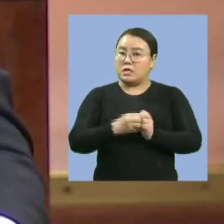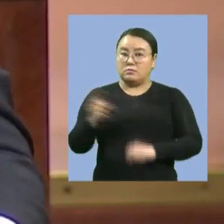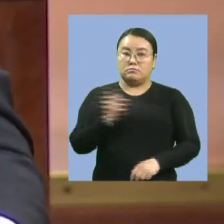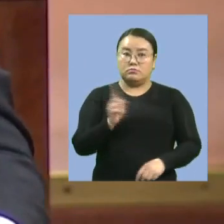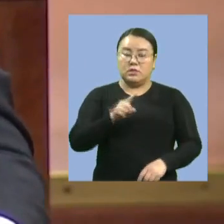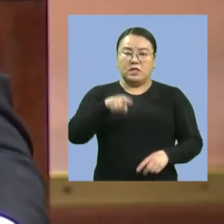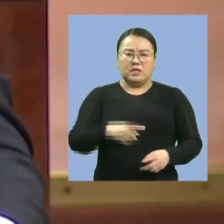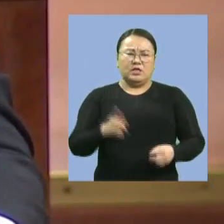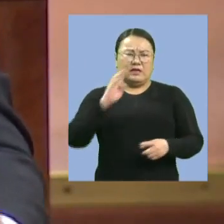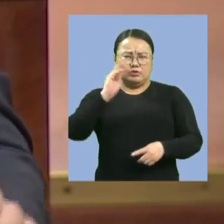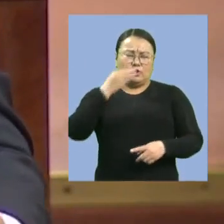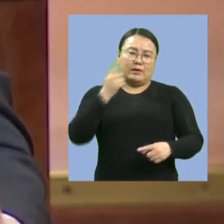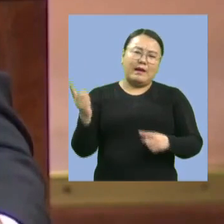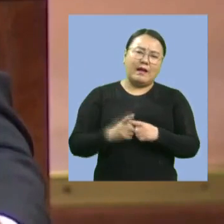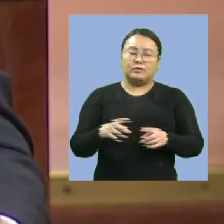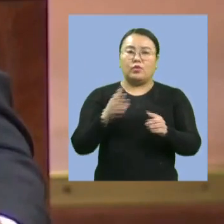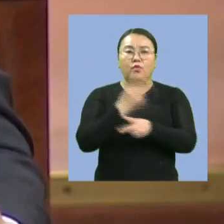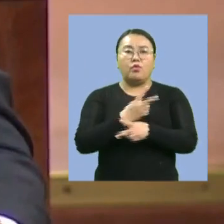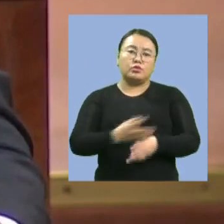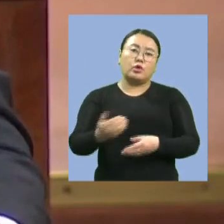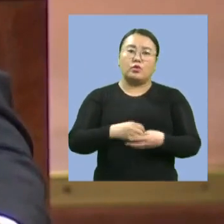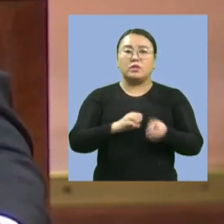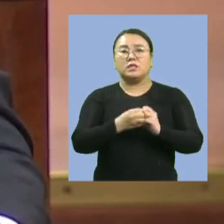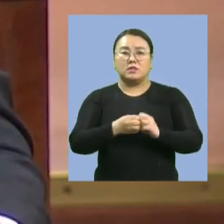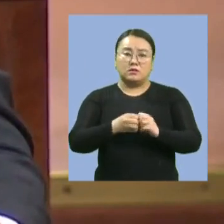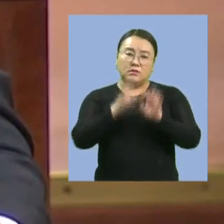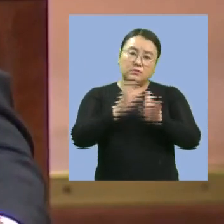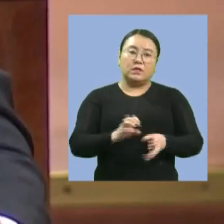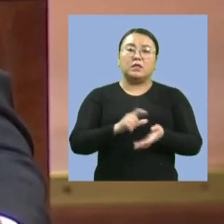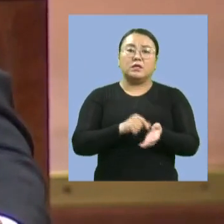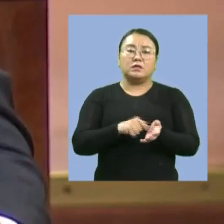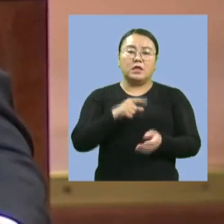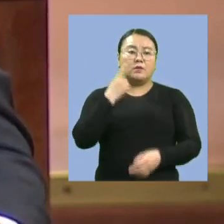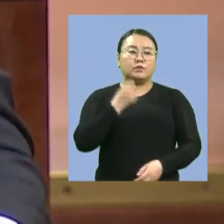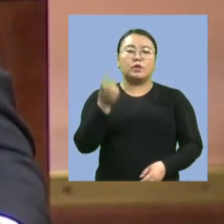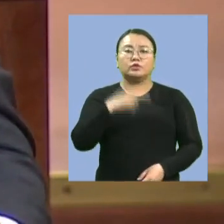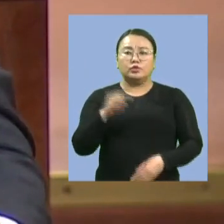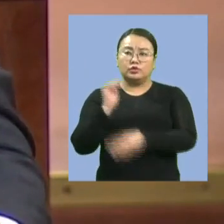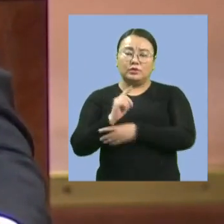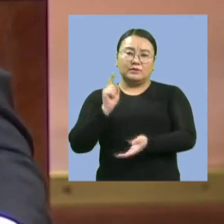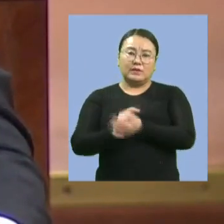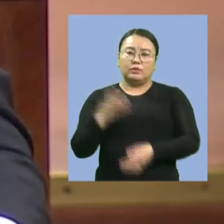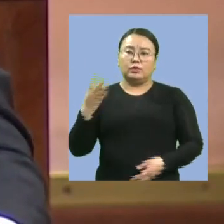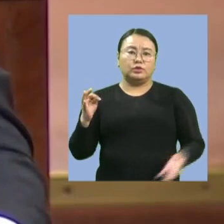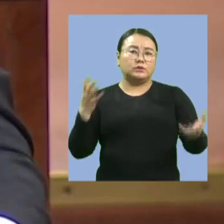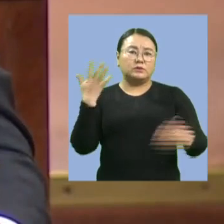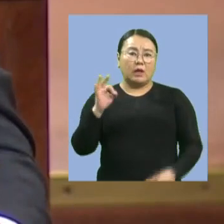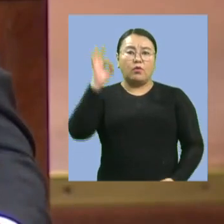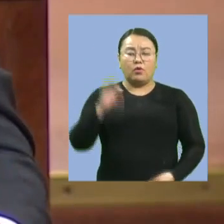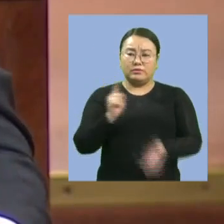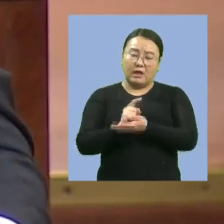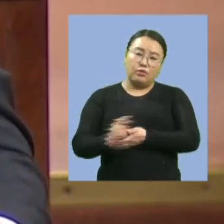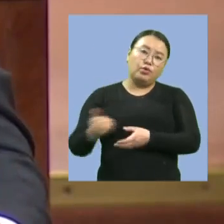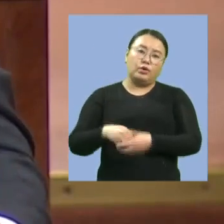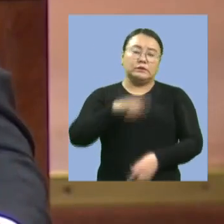сегментийн төлөөллийг бол тодорхой хатуу хуульчилж оруулж өгөөч гэдэг. Хатуу хуульчилж оруулж өгөөч. Тэр эмэгтэйчүүдийн төлөөлөг заавалч 40-50%